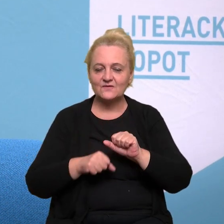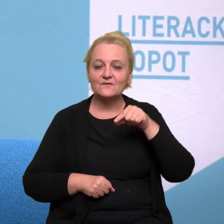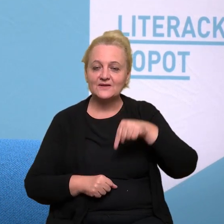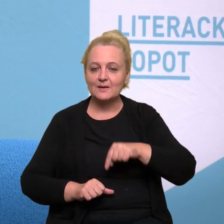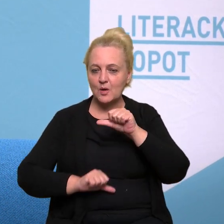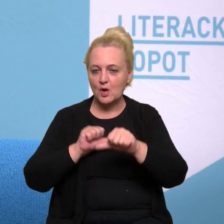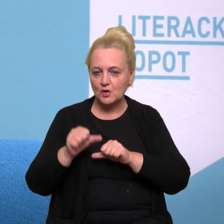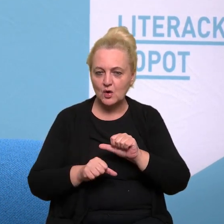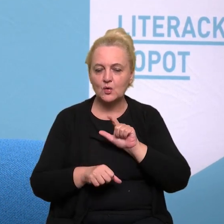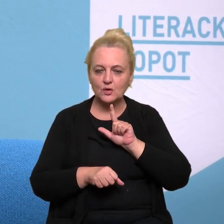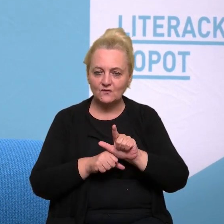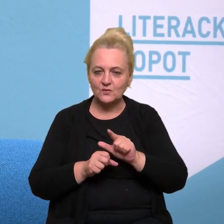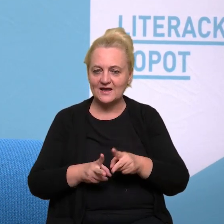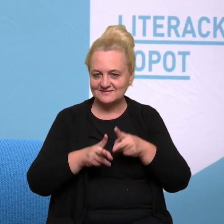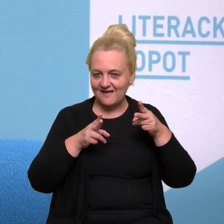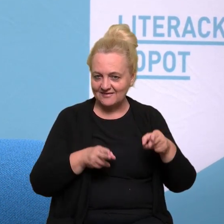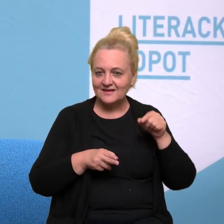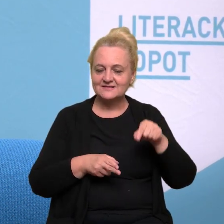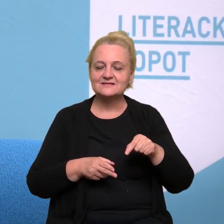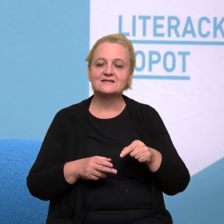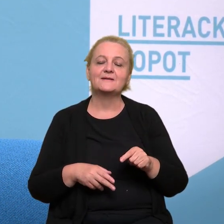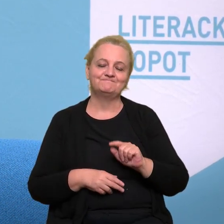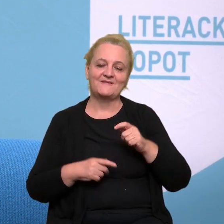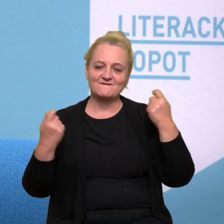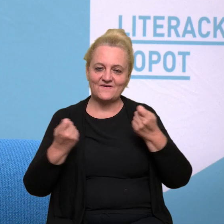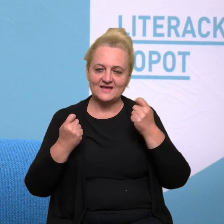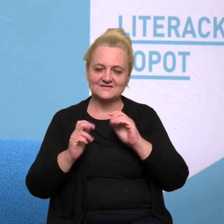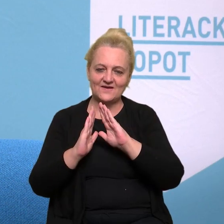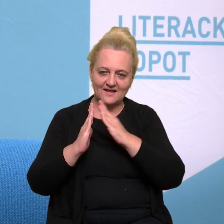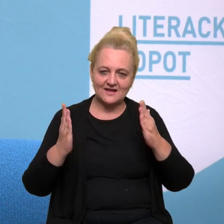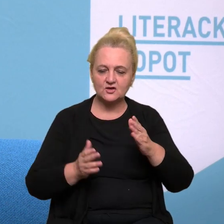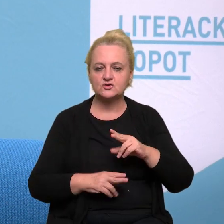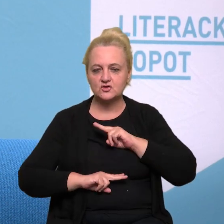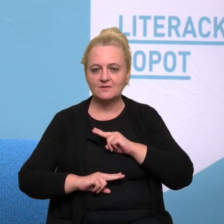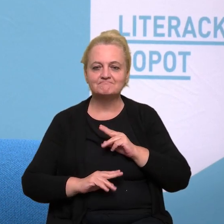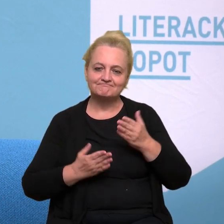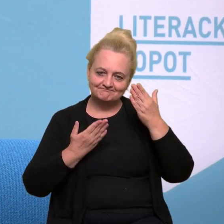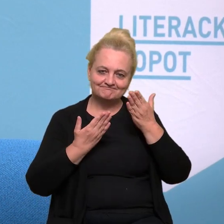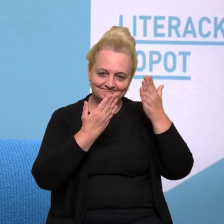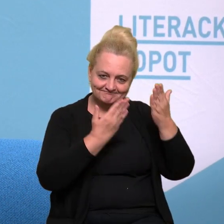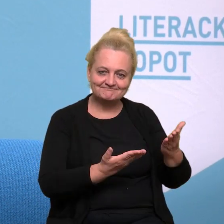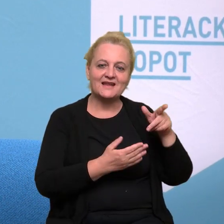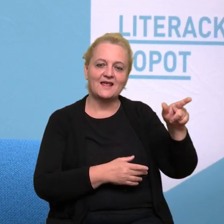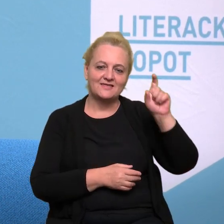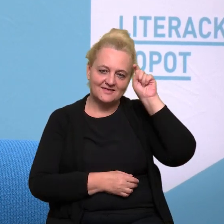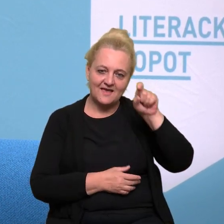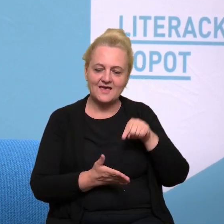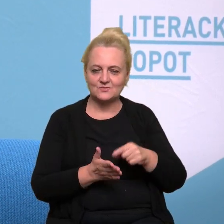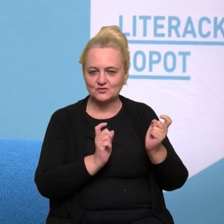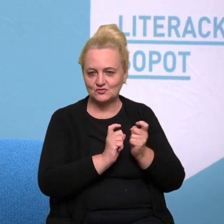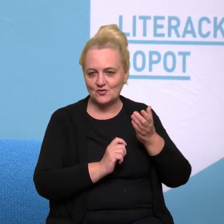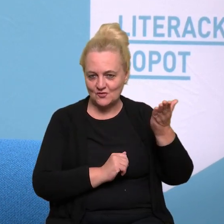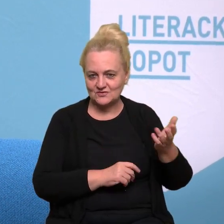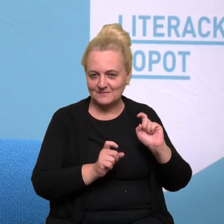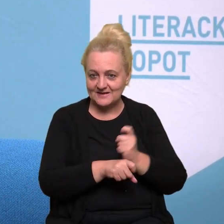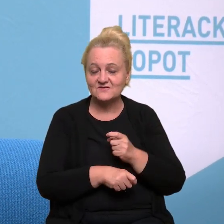tegoroczna 12. edycja Festiwalu Literacki Sopot poświęcona jest naszym sąsiadom, Niemcom, bo mi również się wydaje,